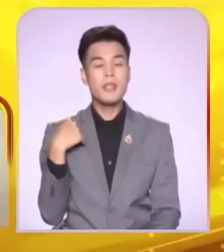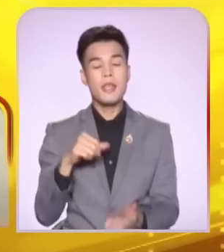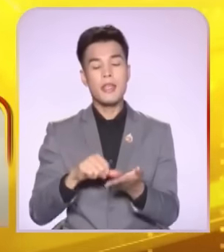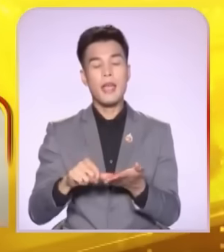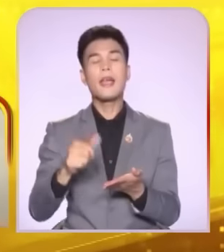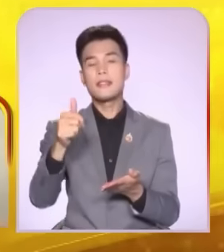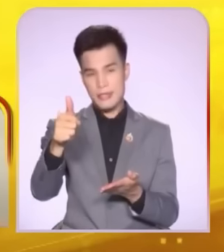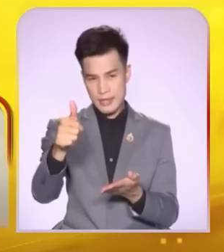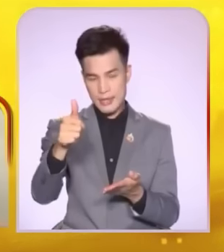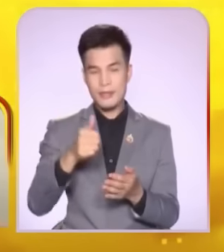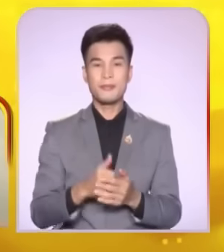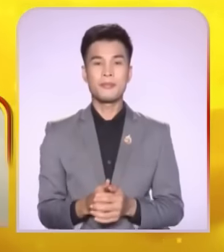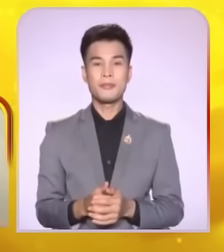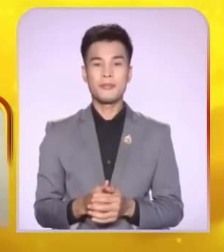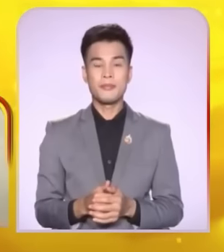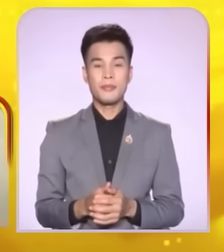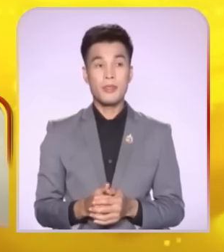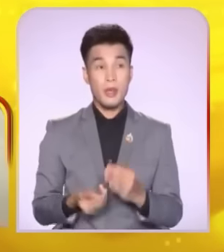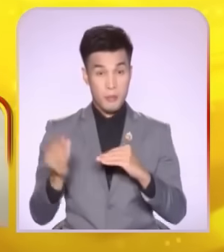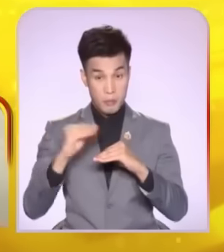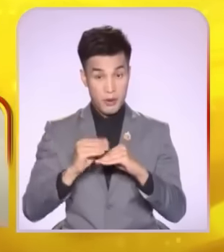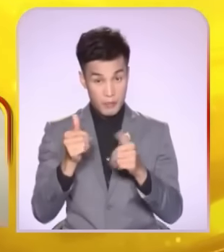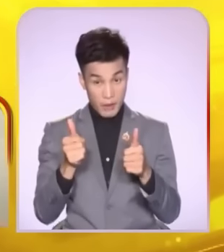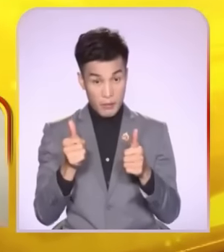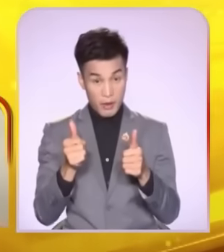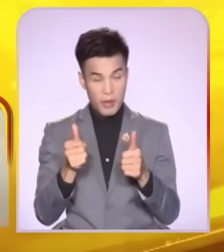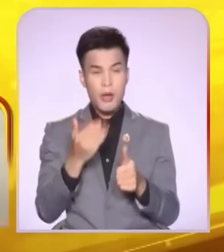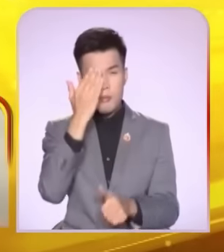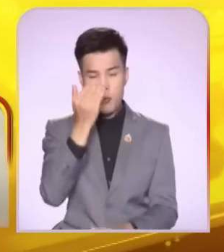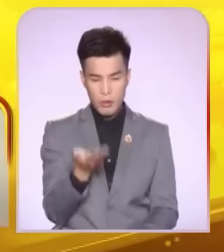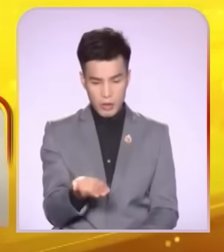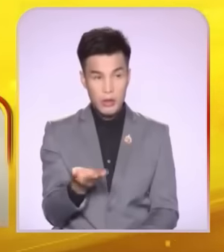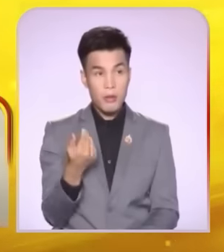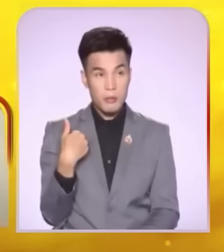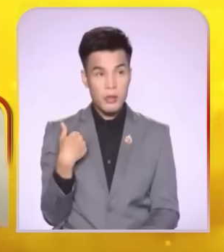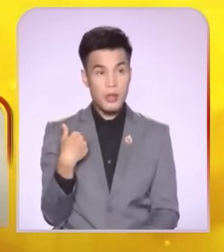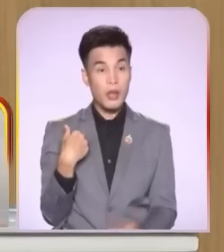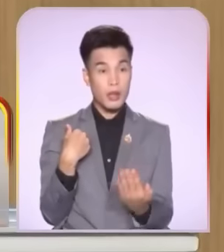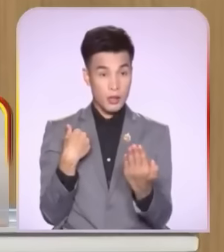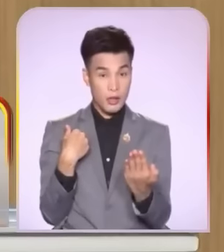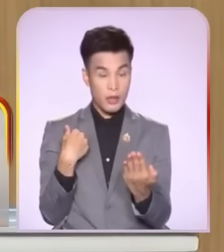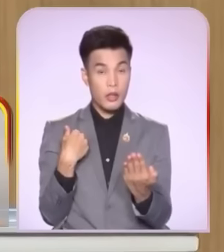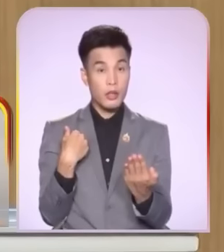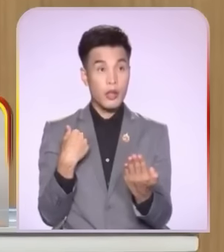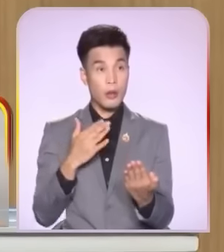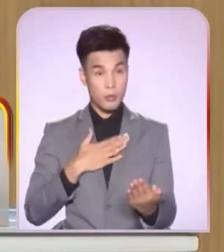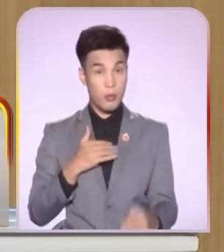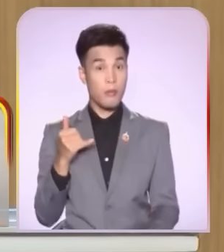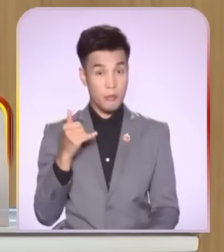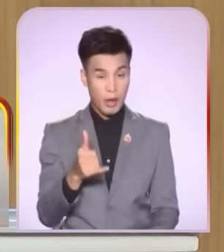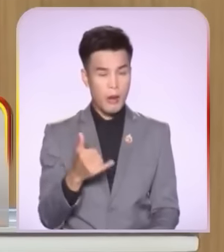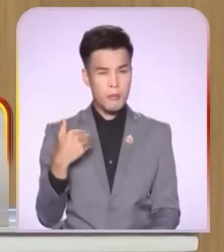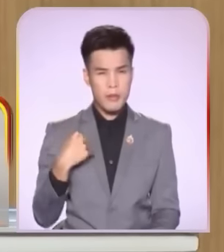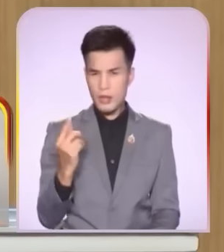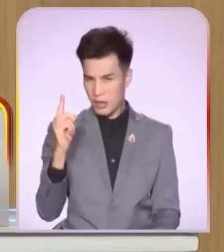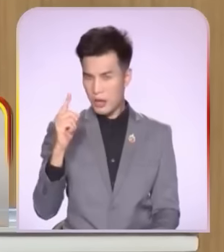ที่ดีครับ เสริมนิดนึงได้ไหม ว่า เสริมนิดนึงได้ไหมเพราะเนี่ยเพิ่งจะมาจากตรงนี้เลยนะคะอาคารชินวัตร3ค่ะมีท่